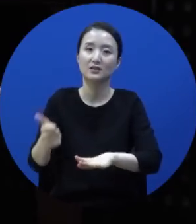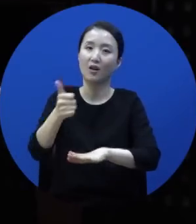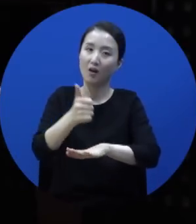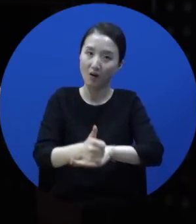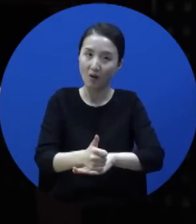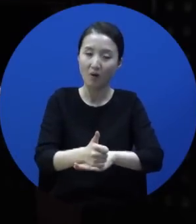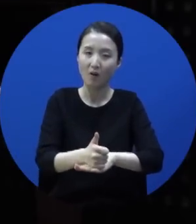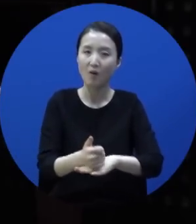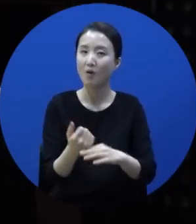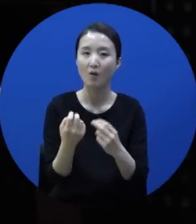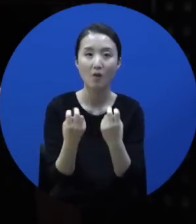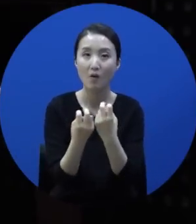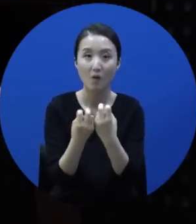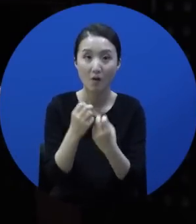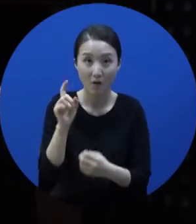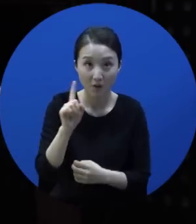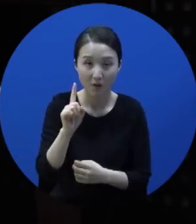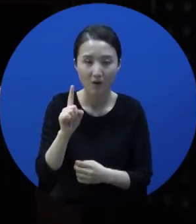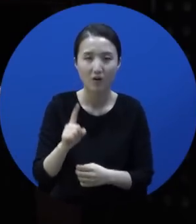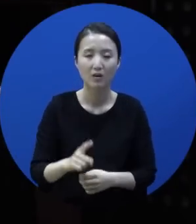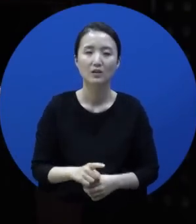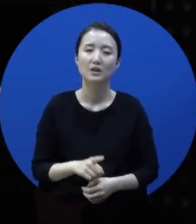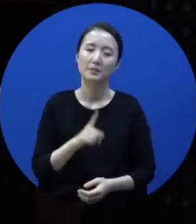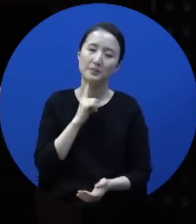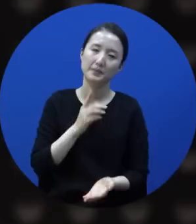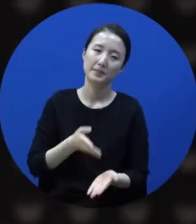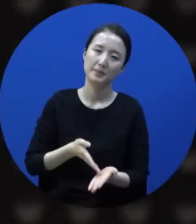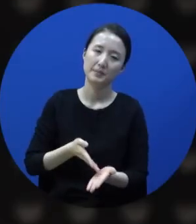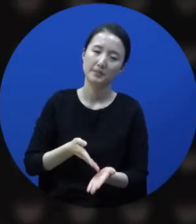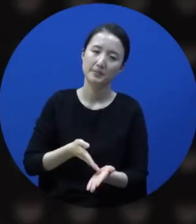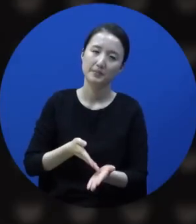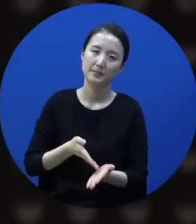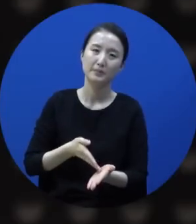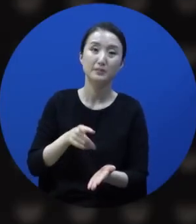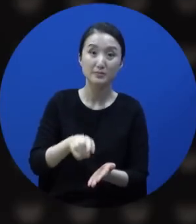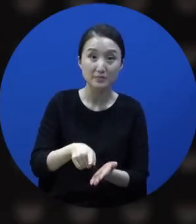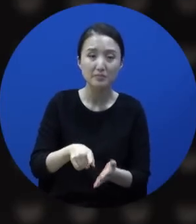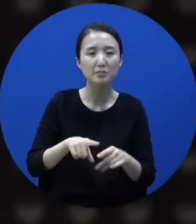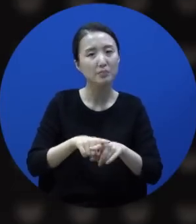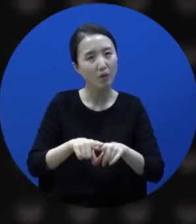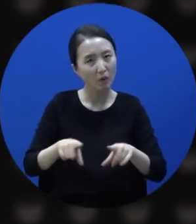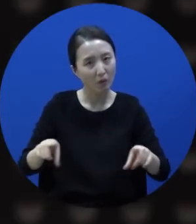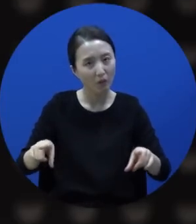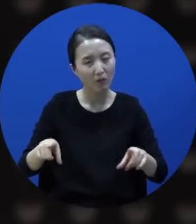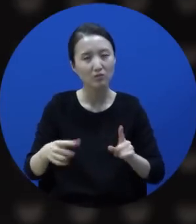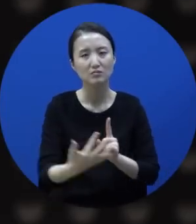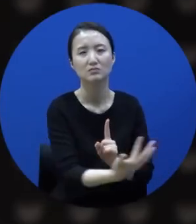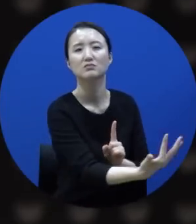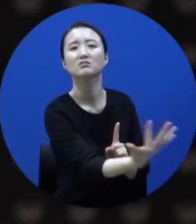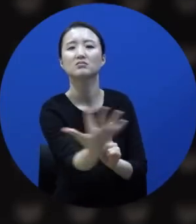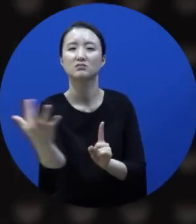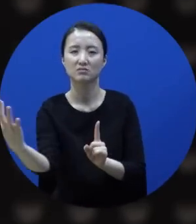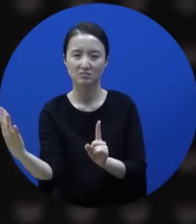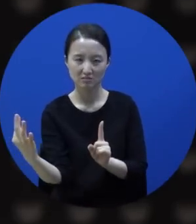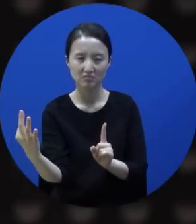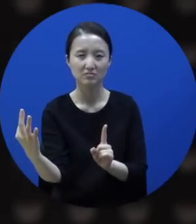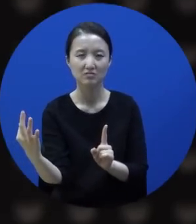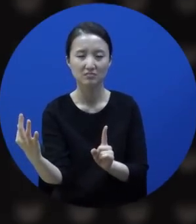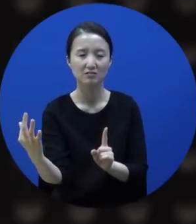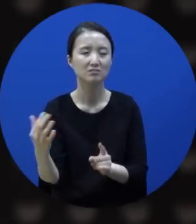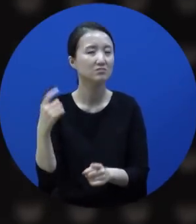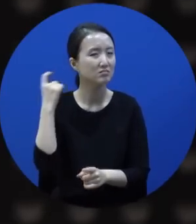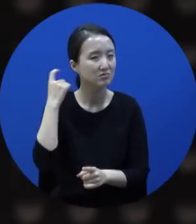갔을 때 사람들은 감동하지 않는다. 근데 내가 라디오를 들었는데 나에게 말하는 것 같이 들렸을